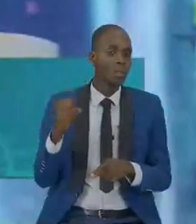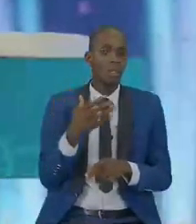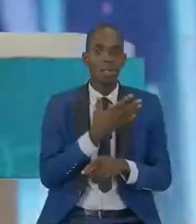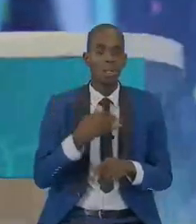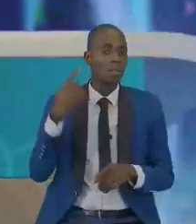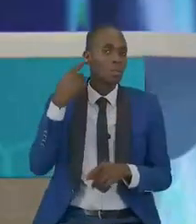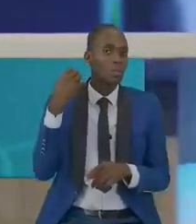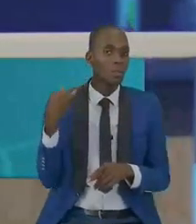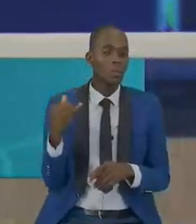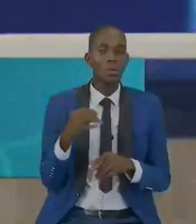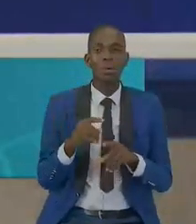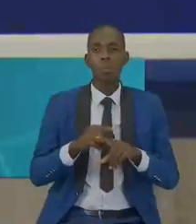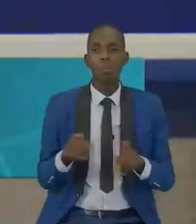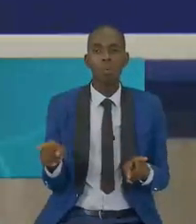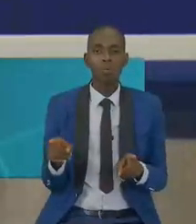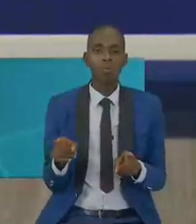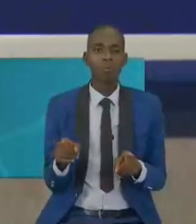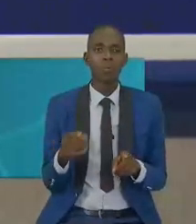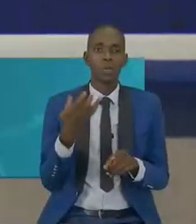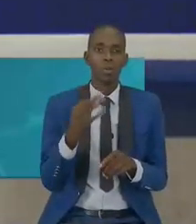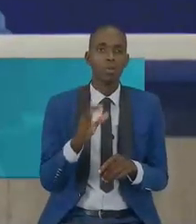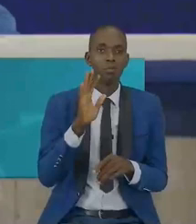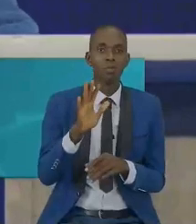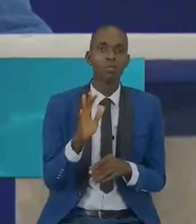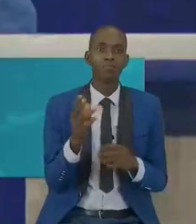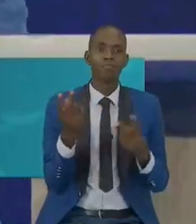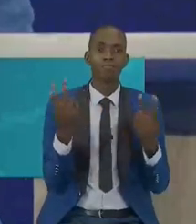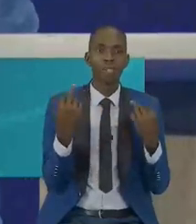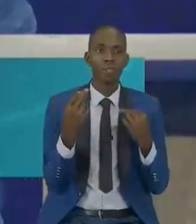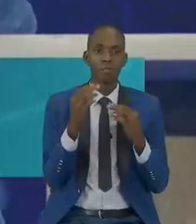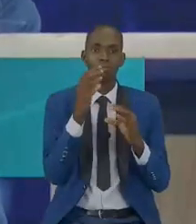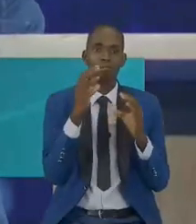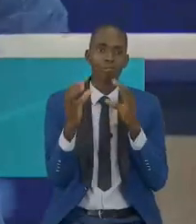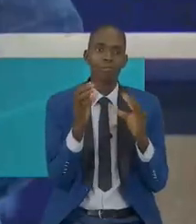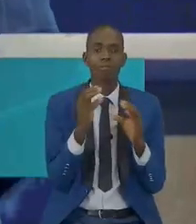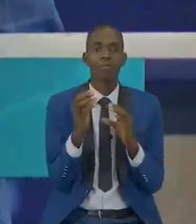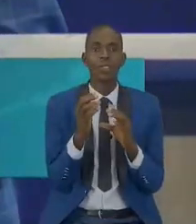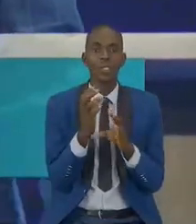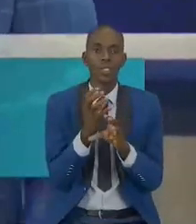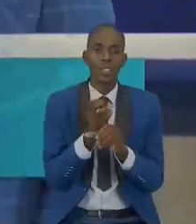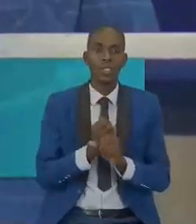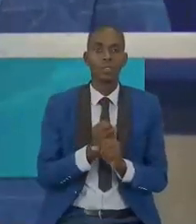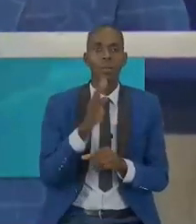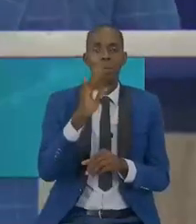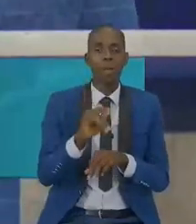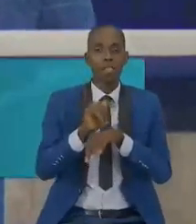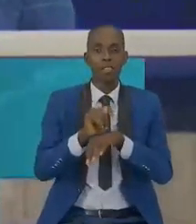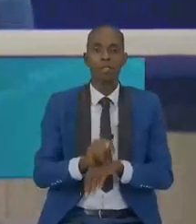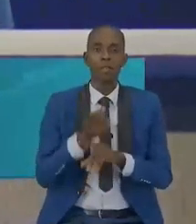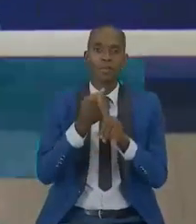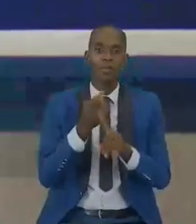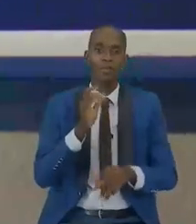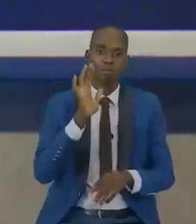de l'or, que vous avez été rachetés de la vaine manière de vivre que vous aviez hérité de vos